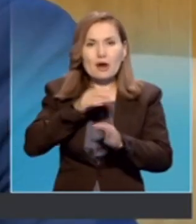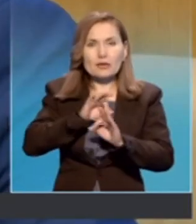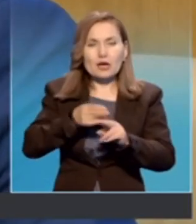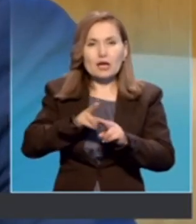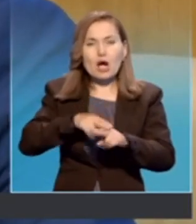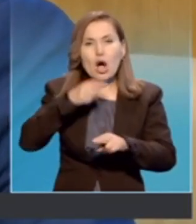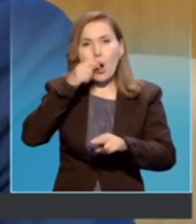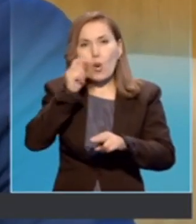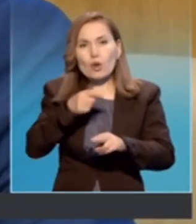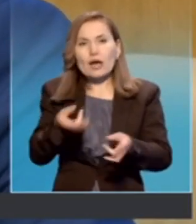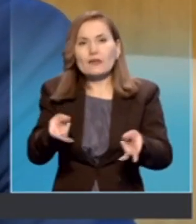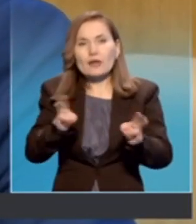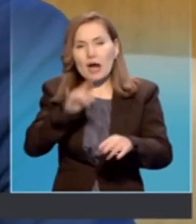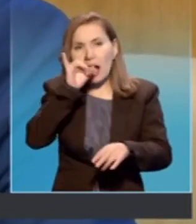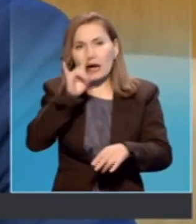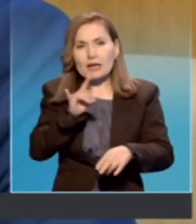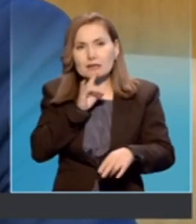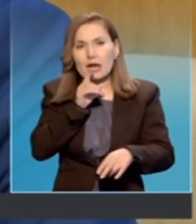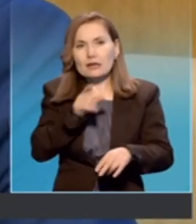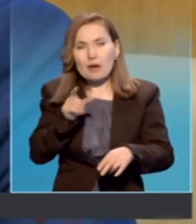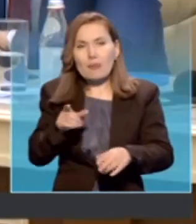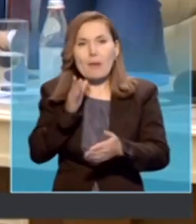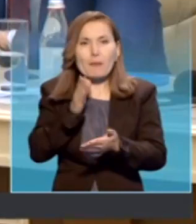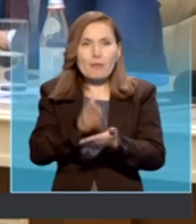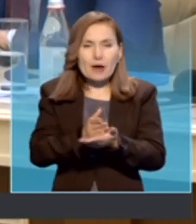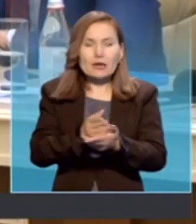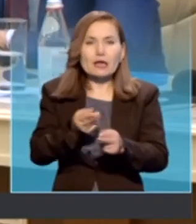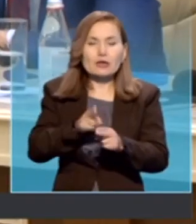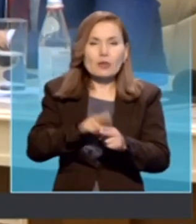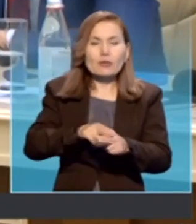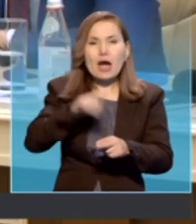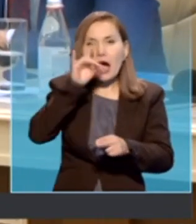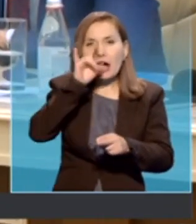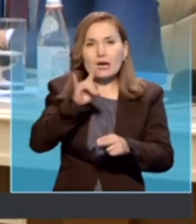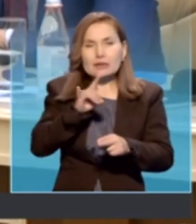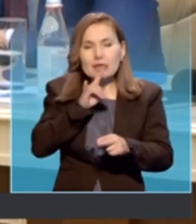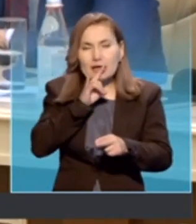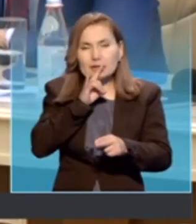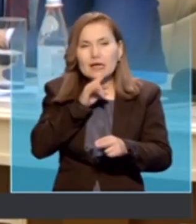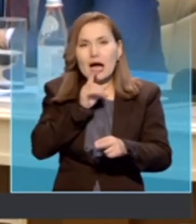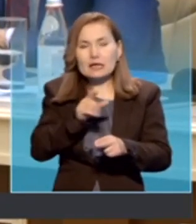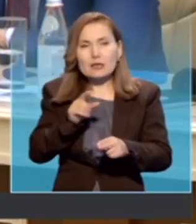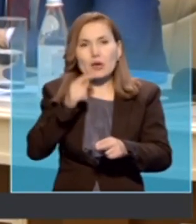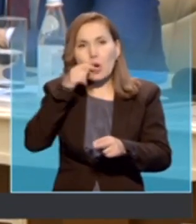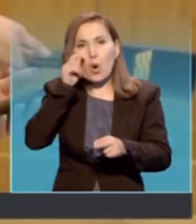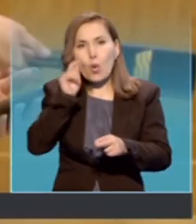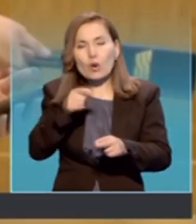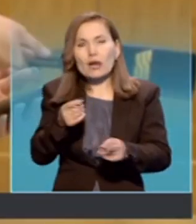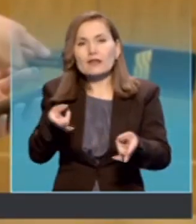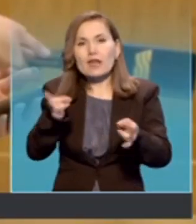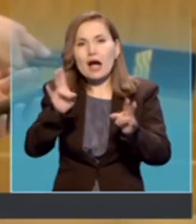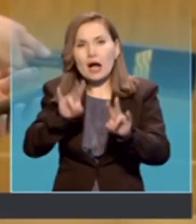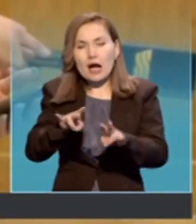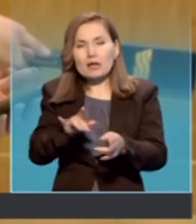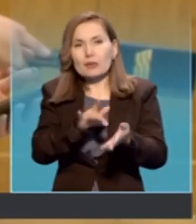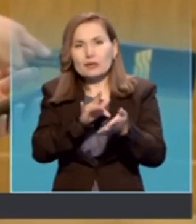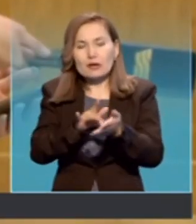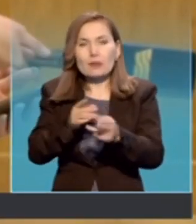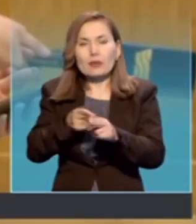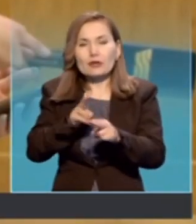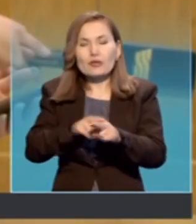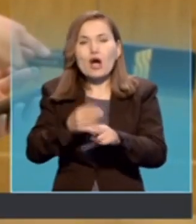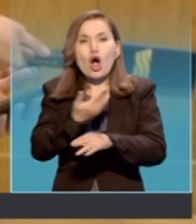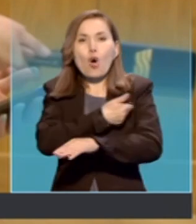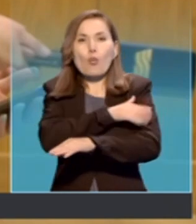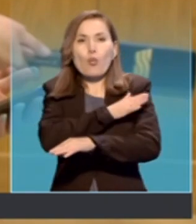егер Украинада қалып қойған Қазақстан азаматтары бар болса, немесе сол жаққа саяхаттап барған отандастарымыз Варшава қаласына келіп дауыс береді.